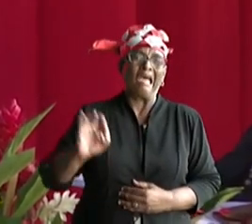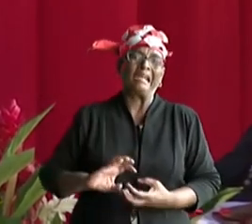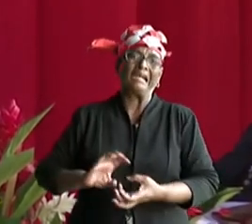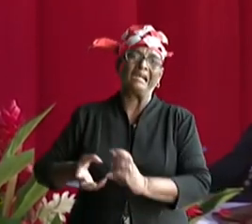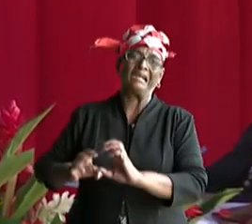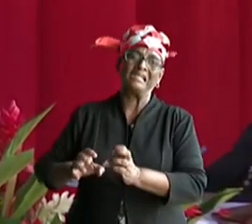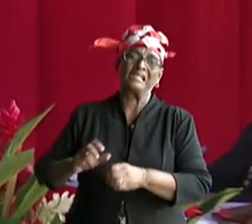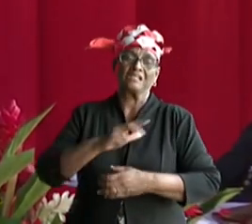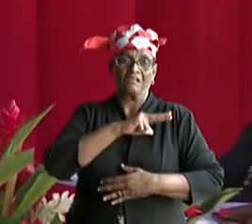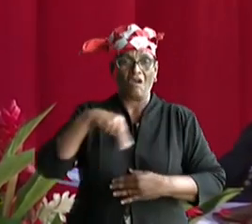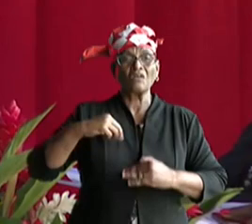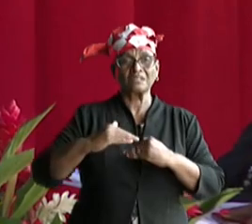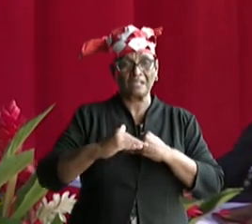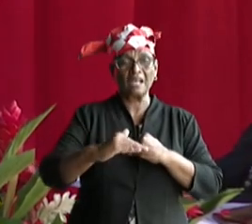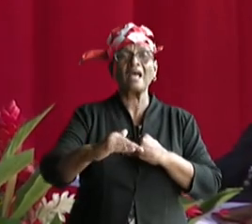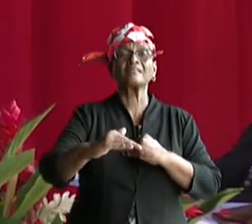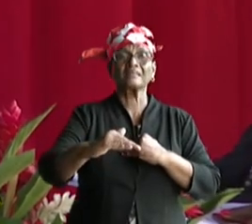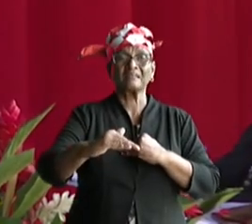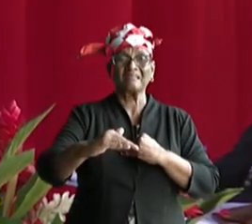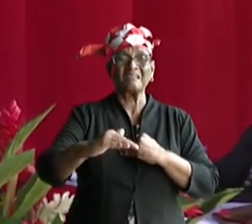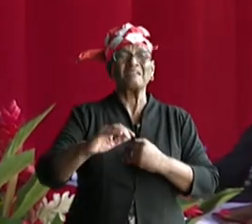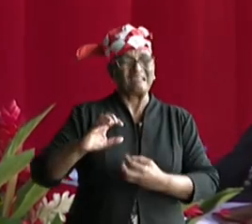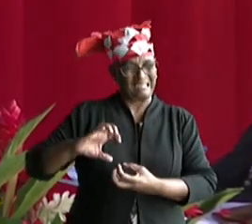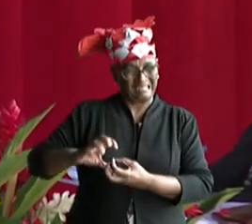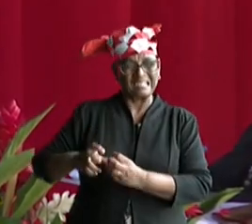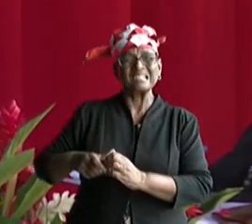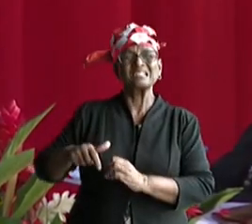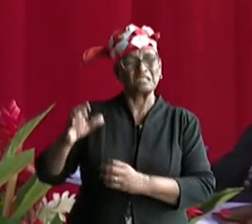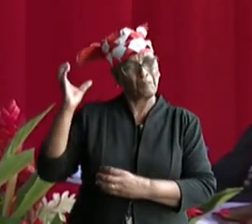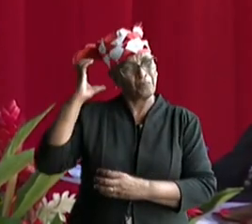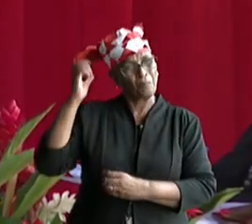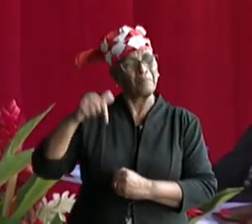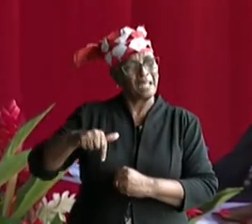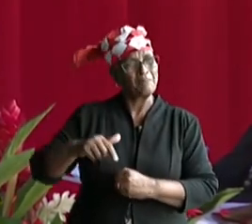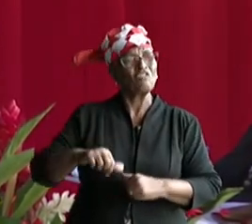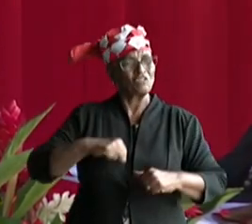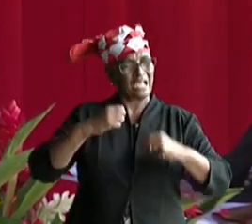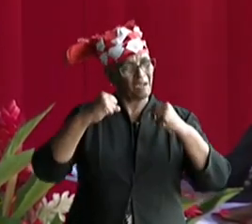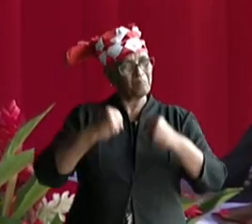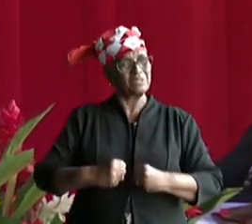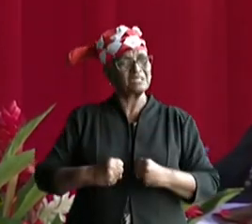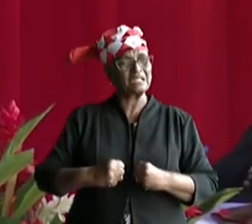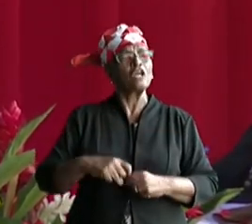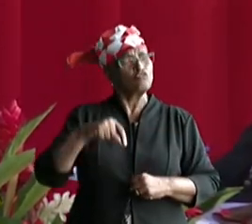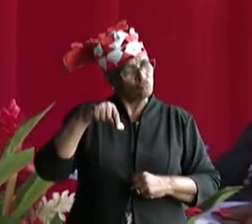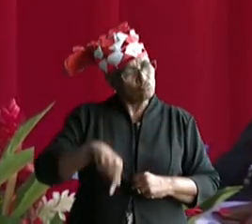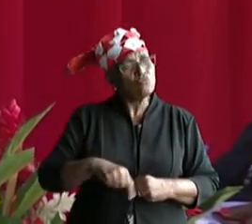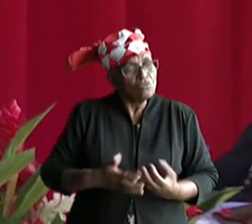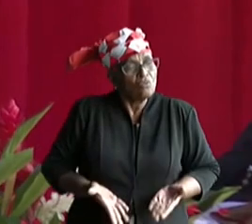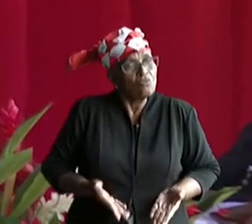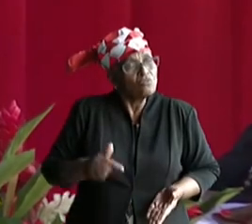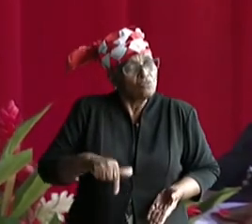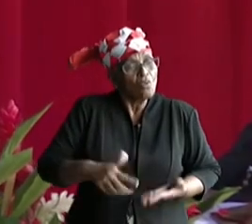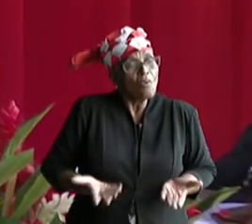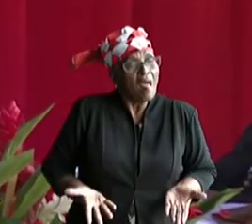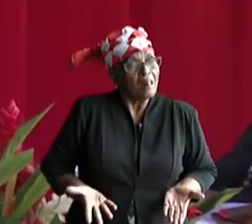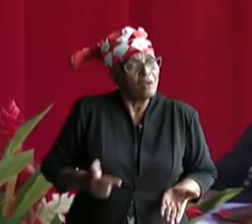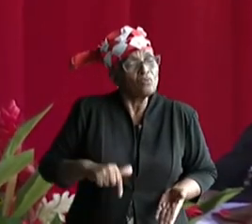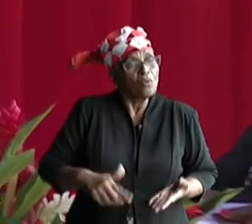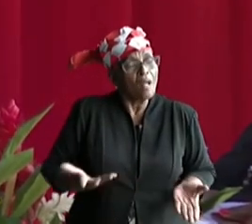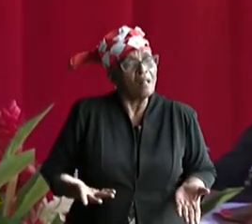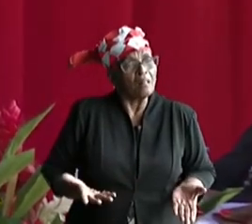onze land, crisis van onze bestaan als onafhankelijkheid nu bevinden. En toch sta ik